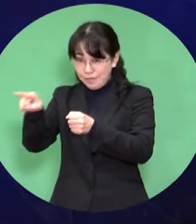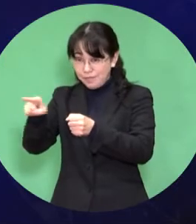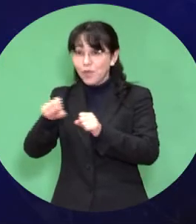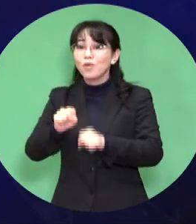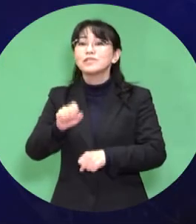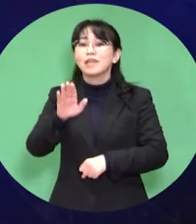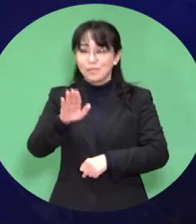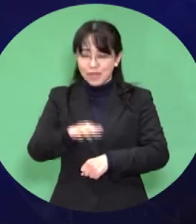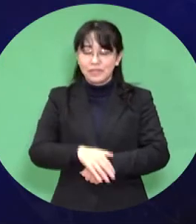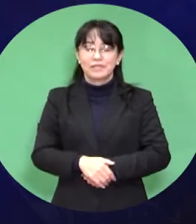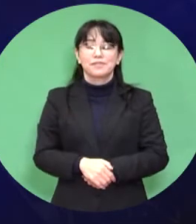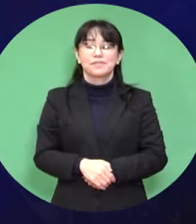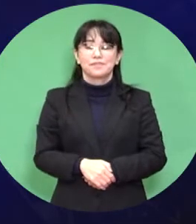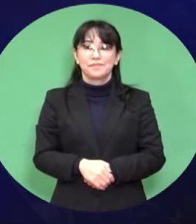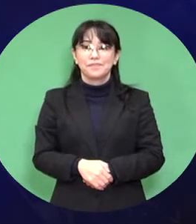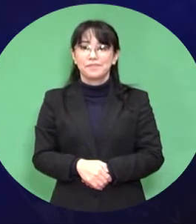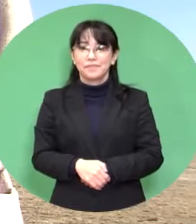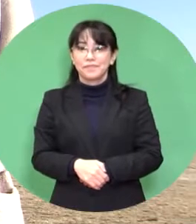ているんです。